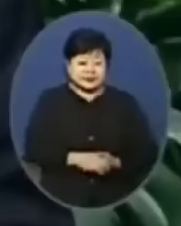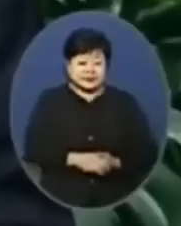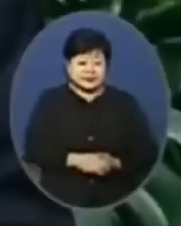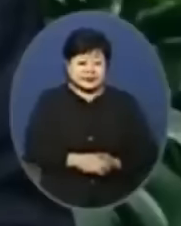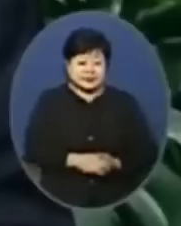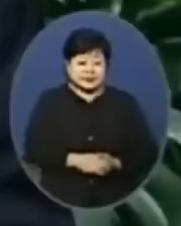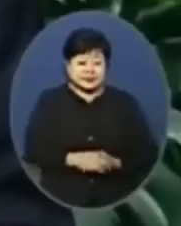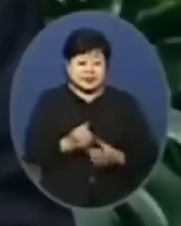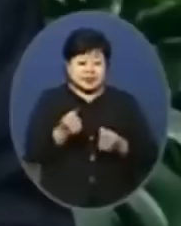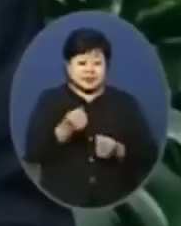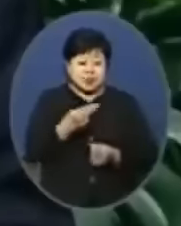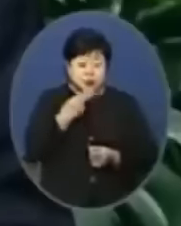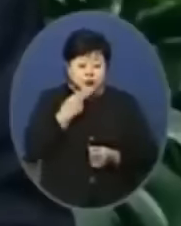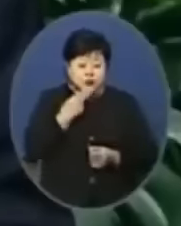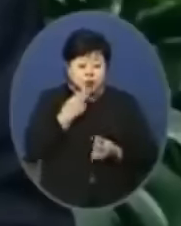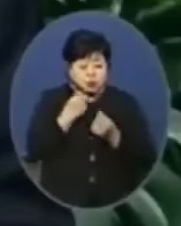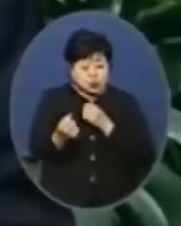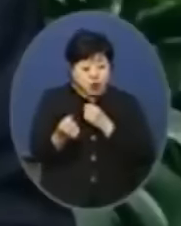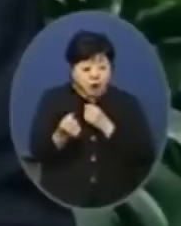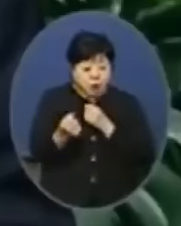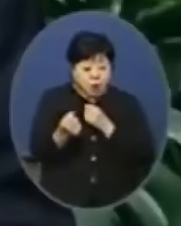아주 힘이 없는데도 불구하고